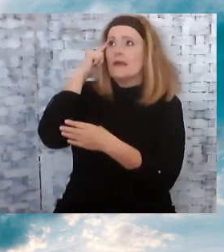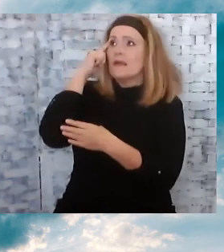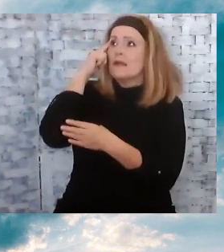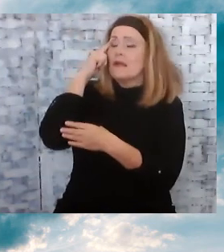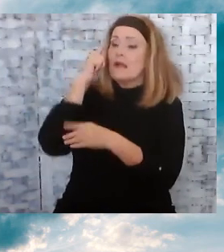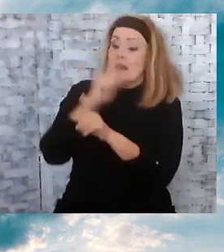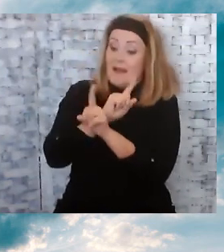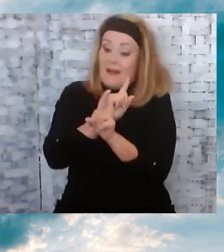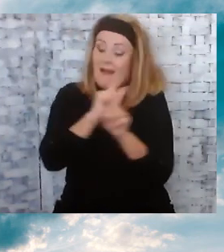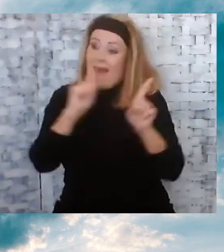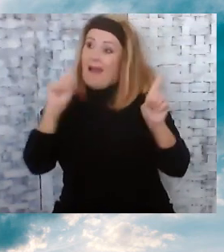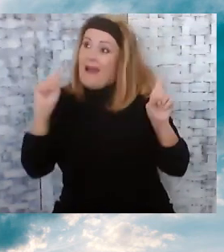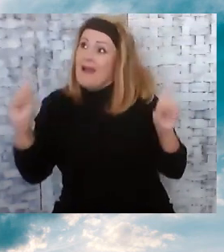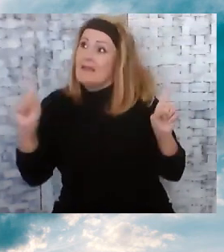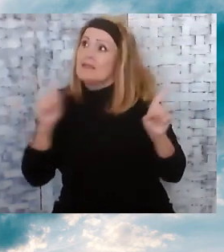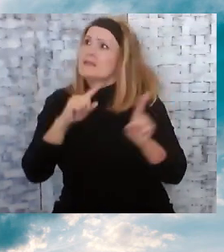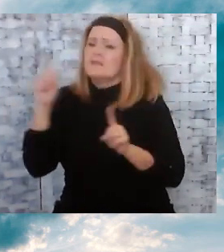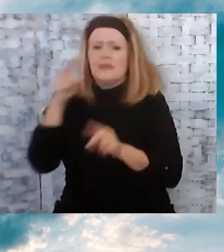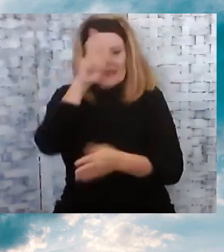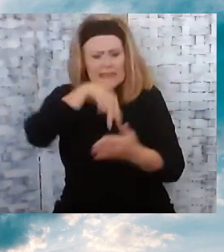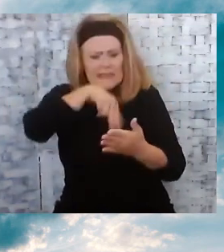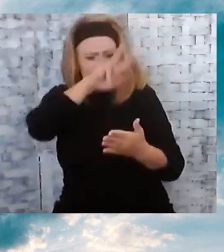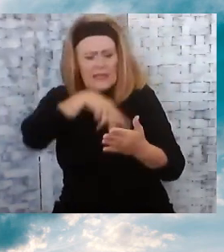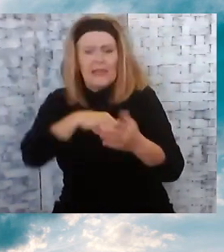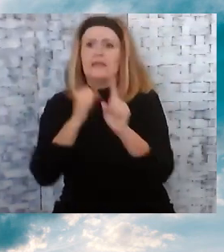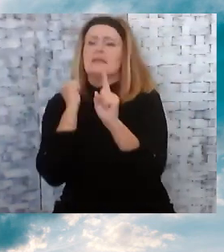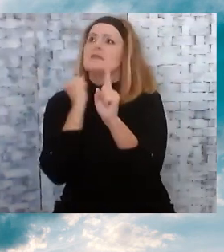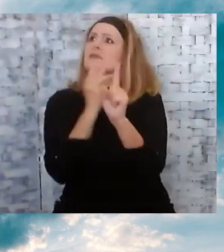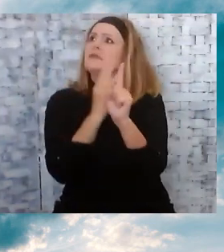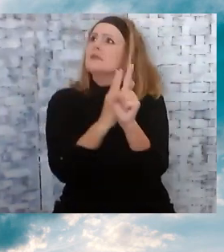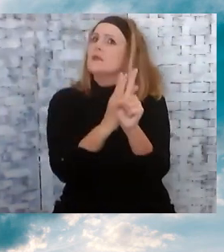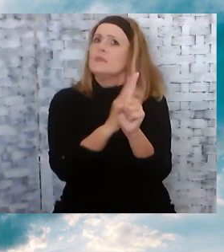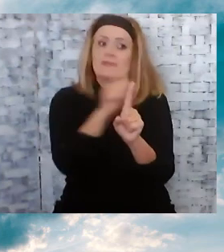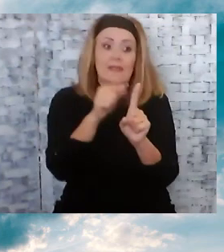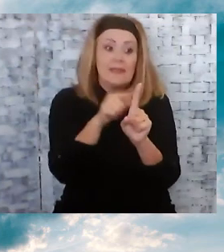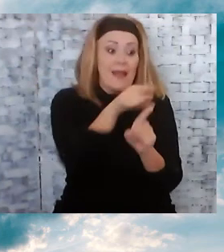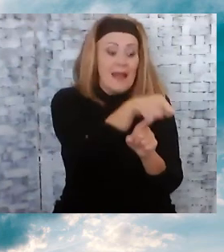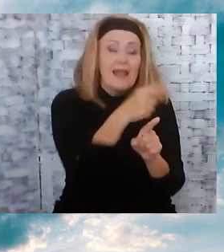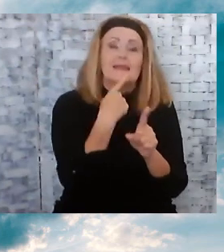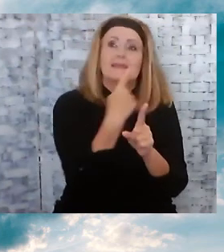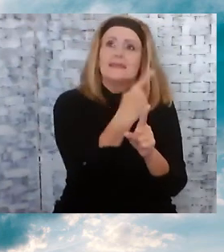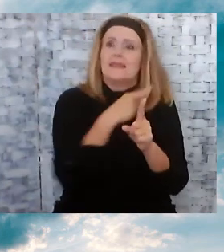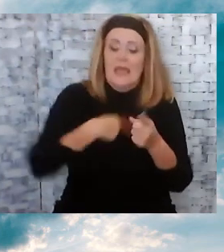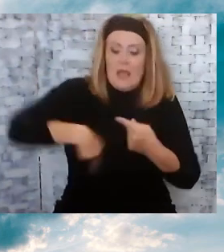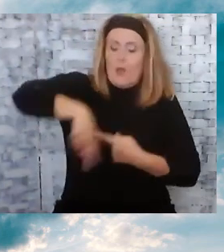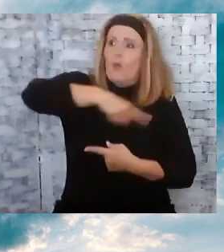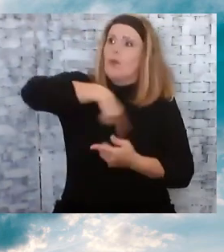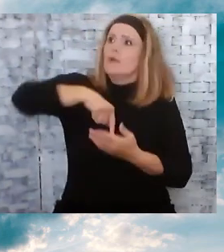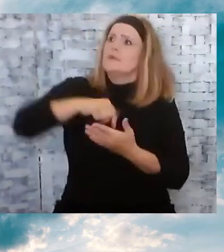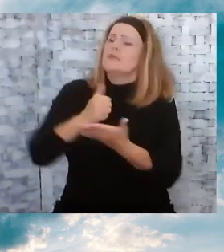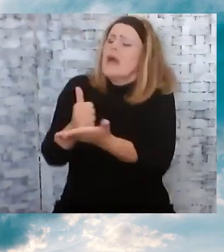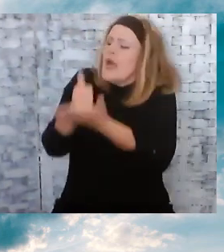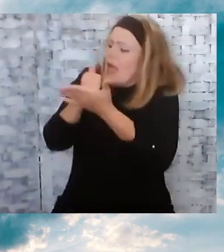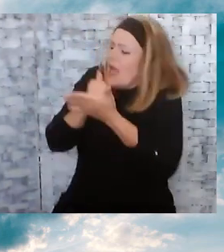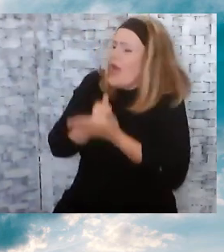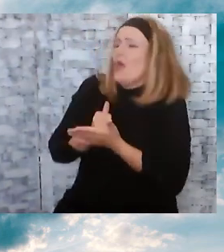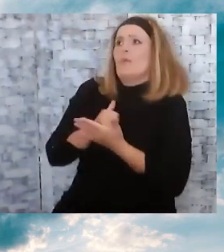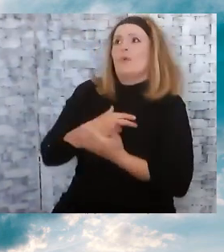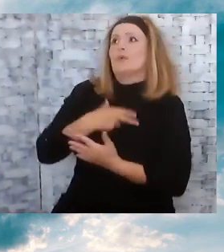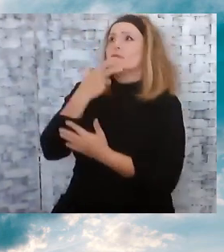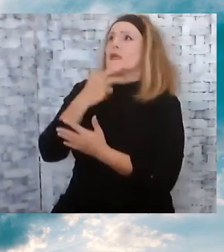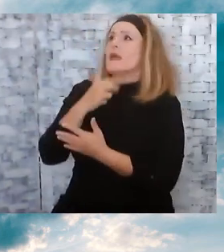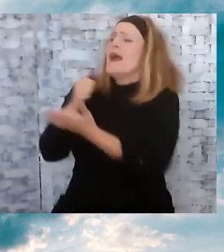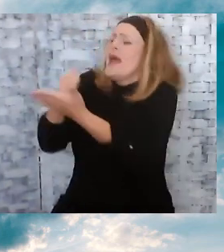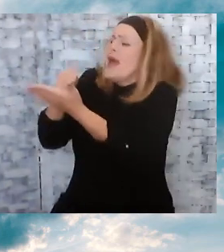anders as dit wat ons lees van U disippels en van dit wat hulle oor ons sê. Help ons, Here.